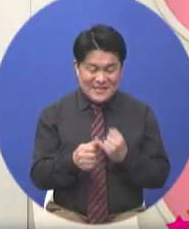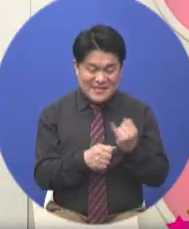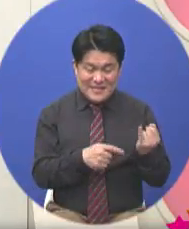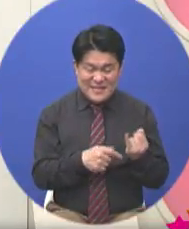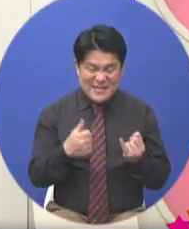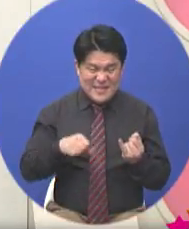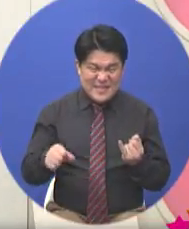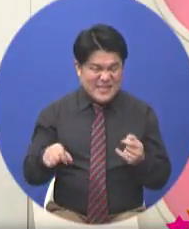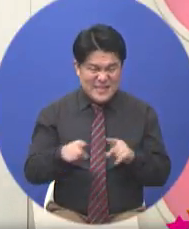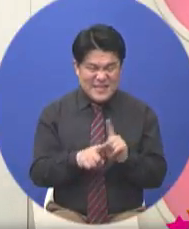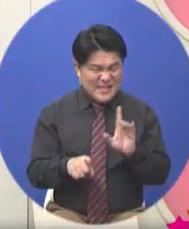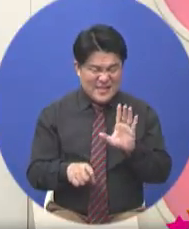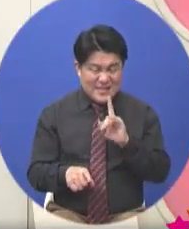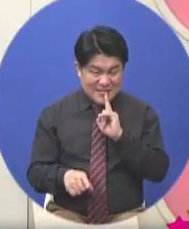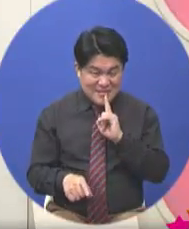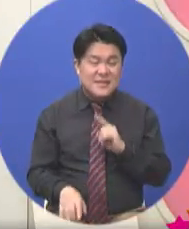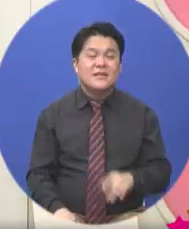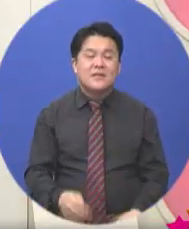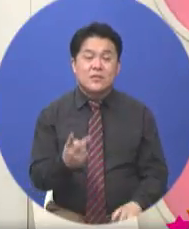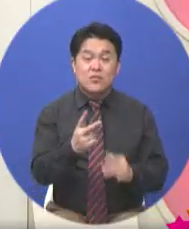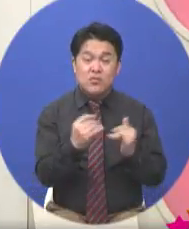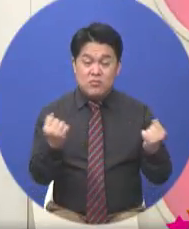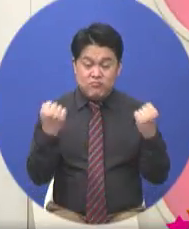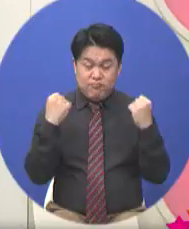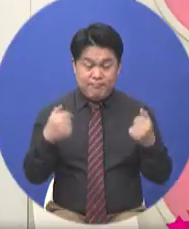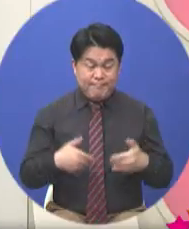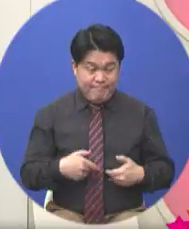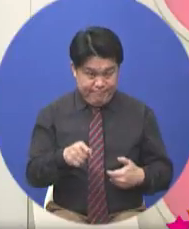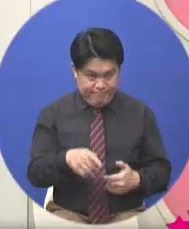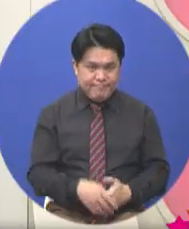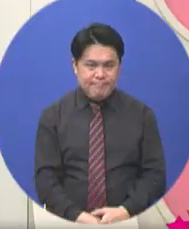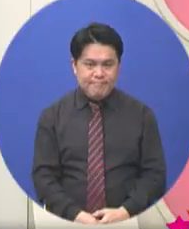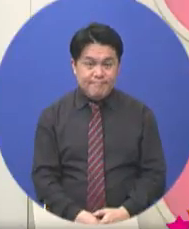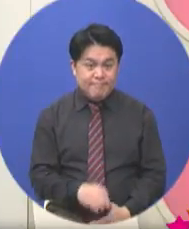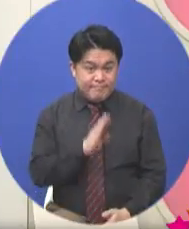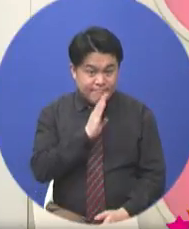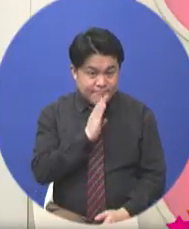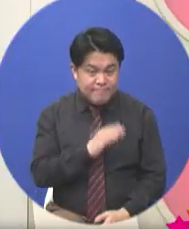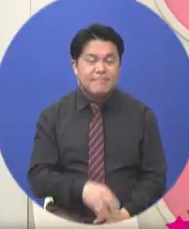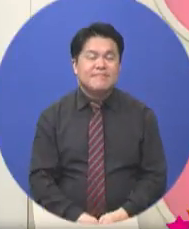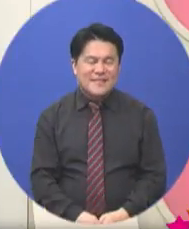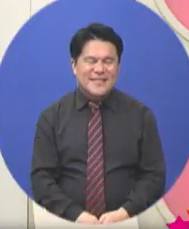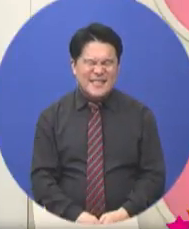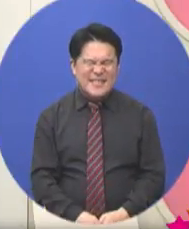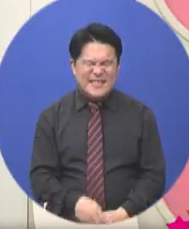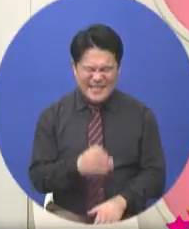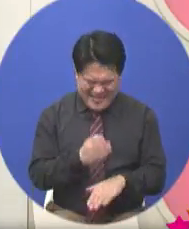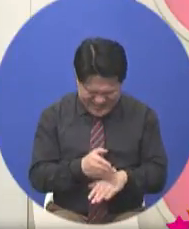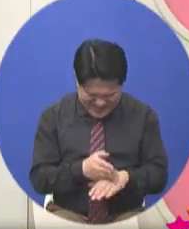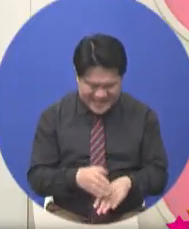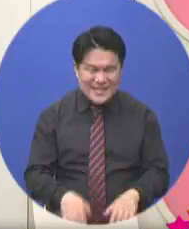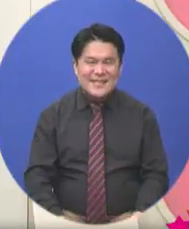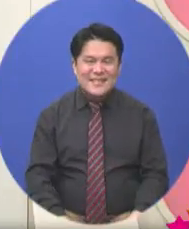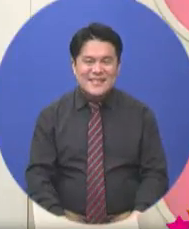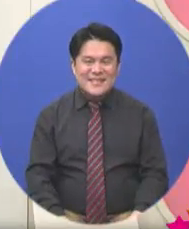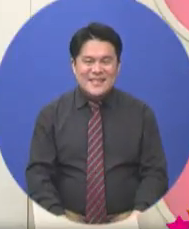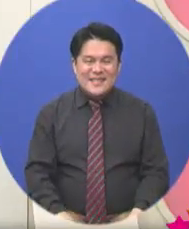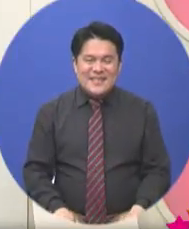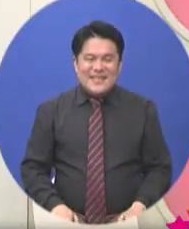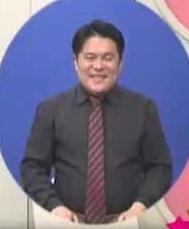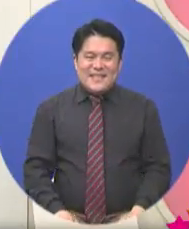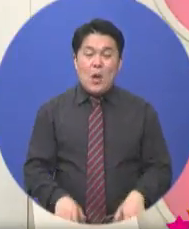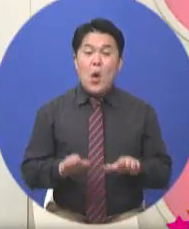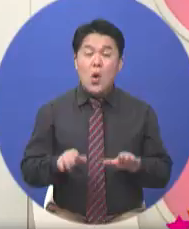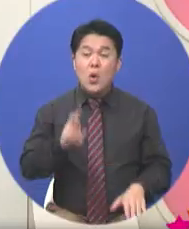네. 있습니다. 그러기 위해서는 두 분이 건강하셔야 맞아요. 돼요. 맞아요. 예예. 네. 네, 감사합니다. 네, 아,